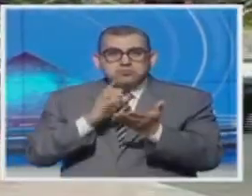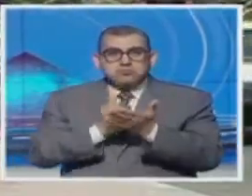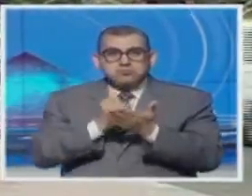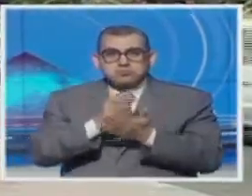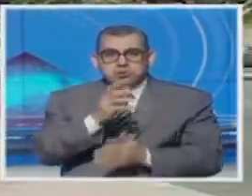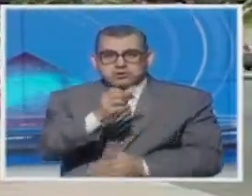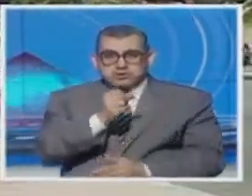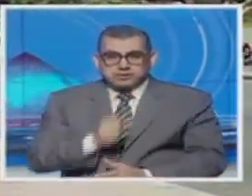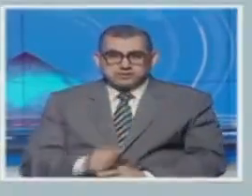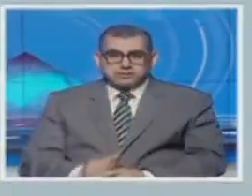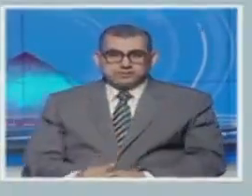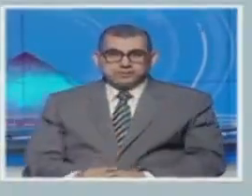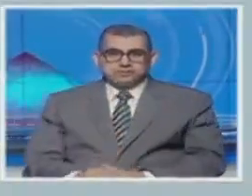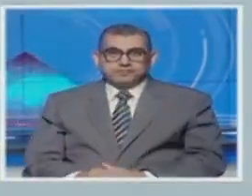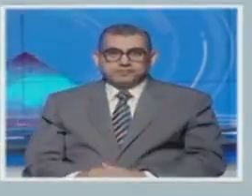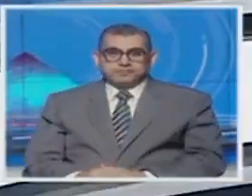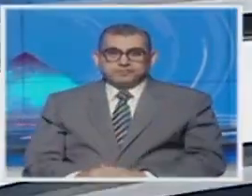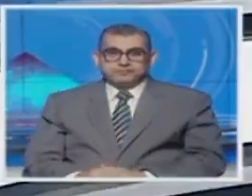مرتكبيها.